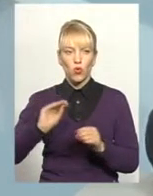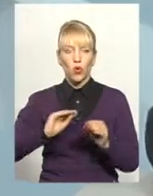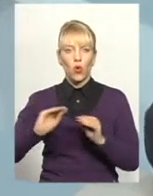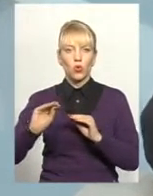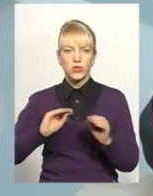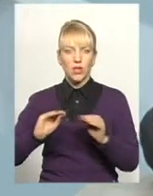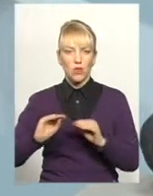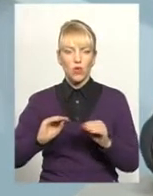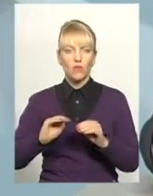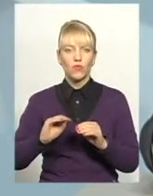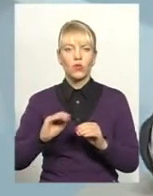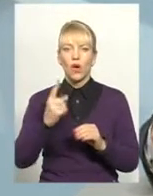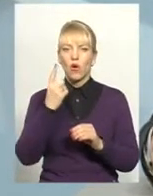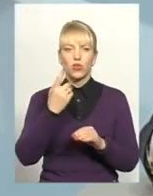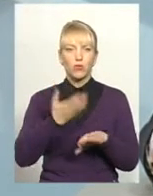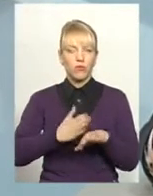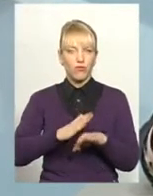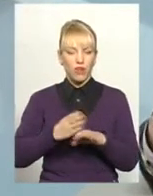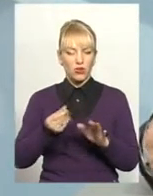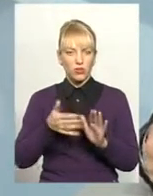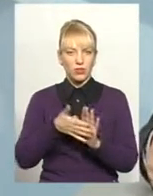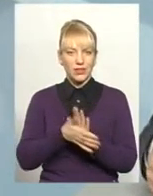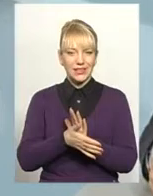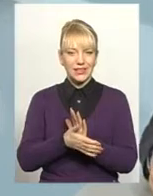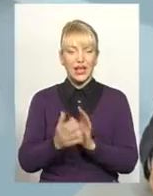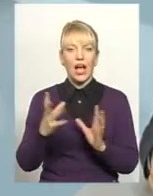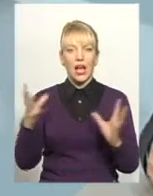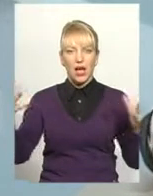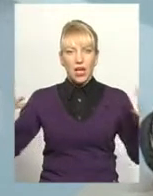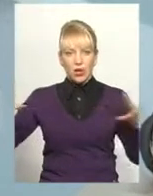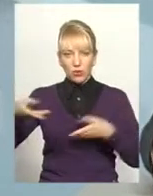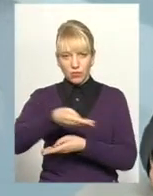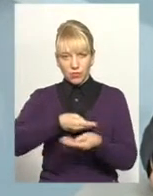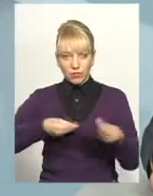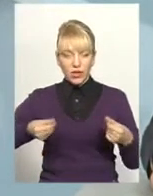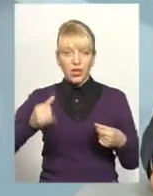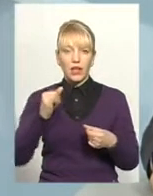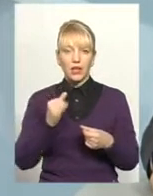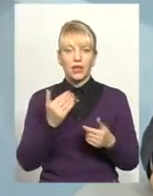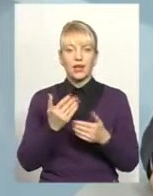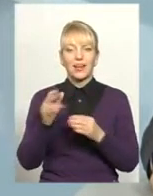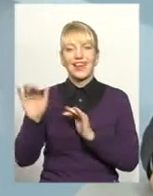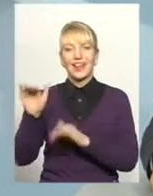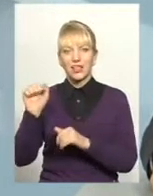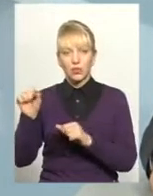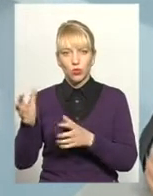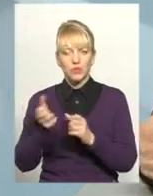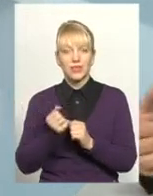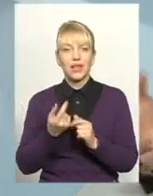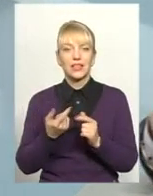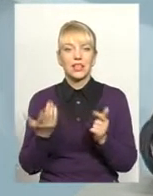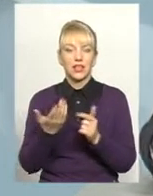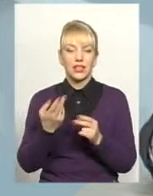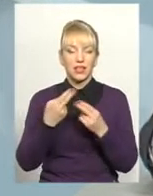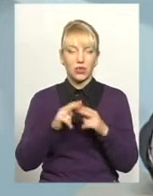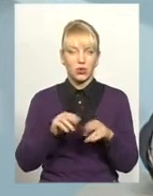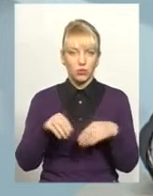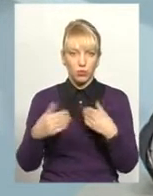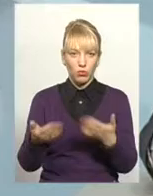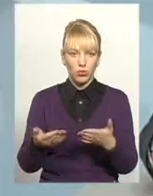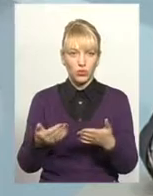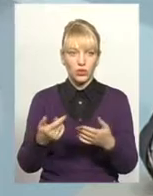подягнути. Сьогодні є доступ до кредитних ресурсів, і фірми, які пропонують ці технології, значить, вони і